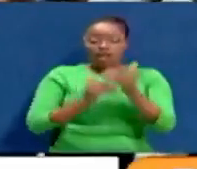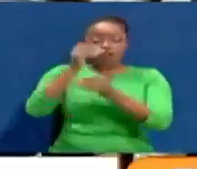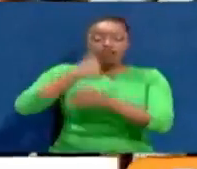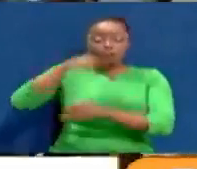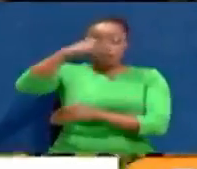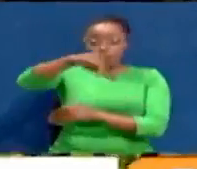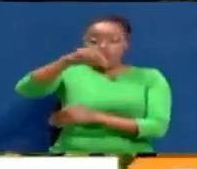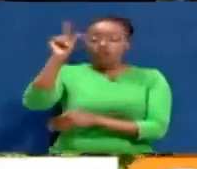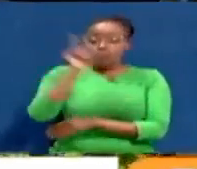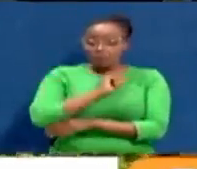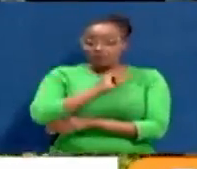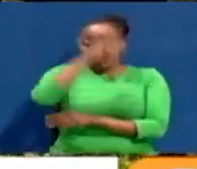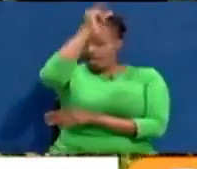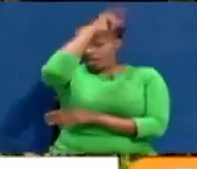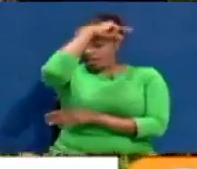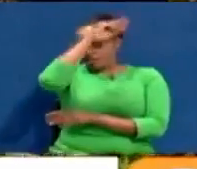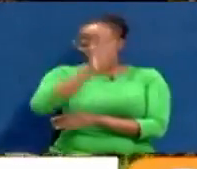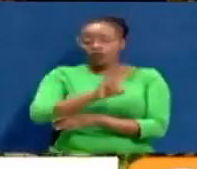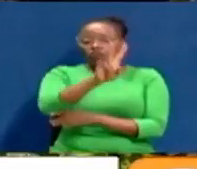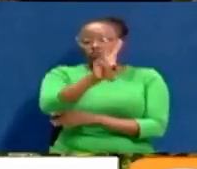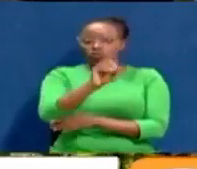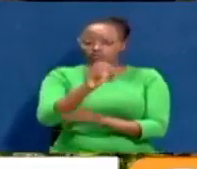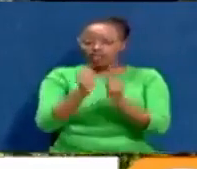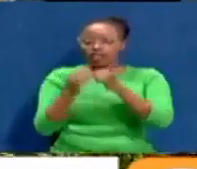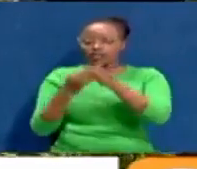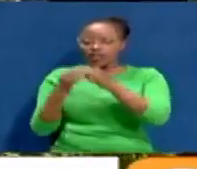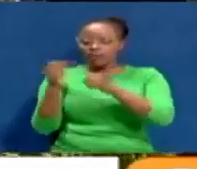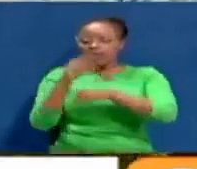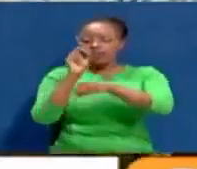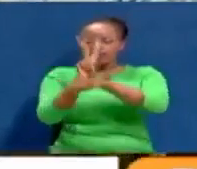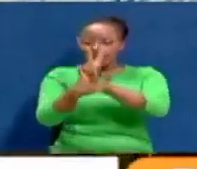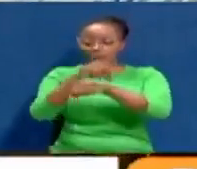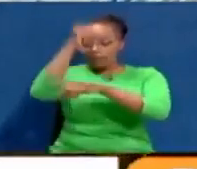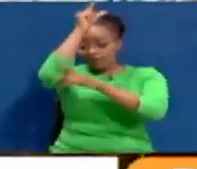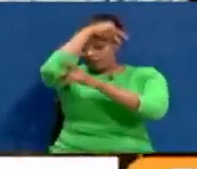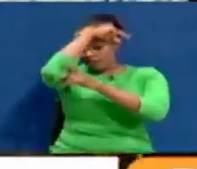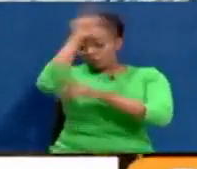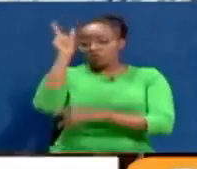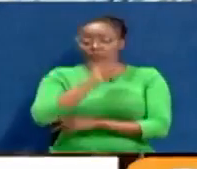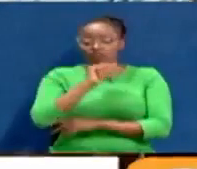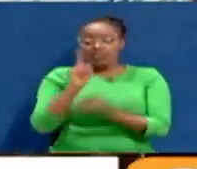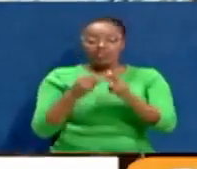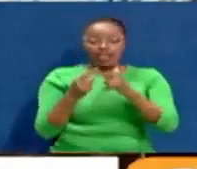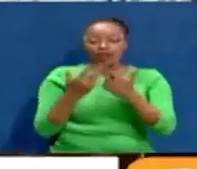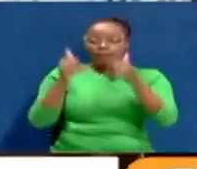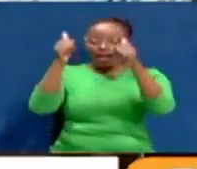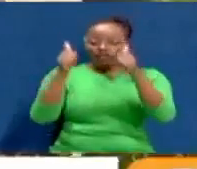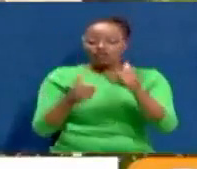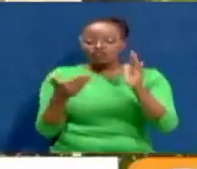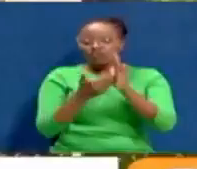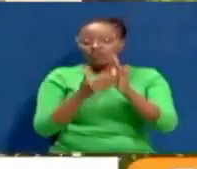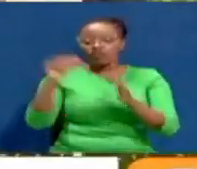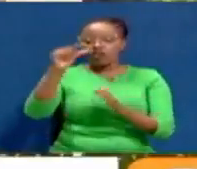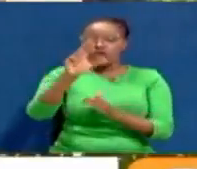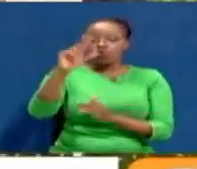nimehitimu mwaka wa 2018 December, hapo ndo nime graduate. Hapo ndio niliona advertisement ya